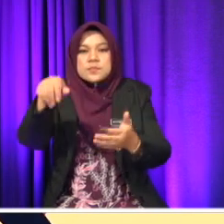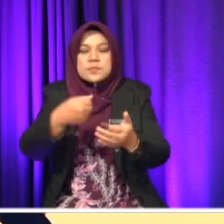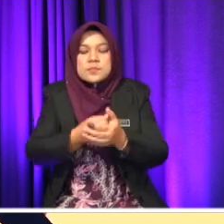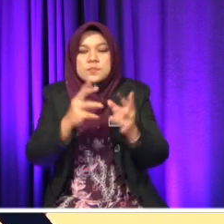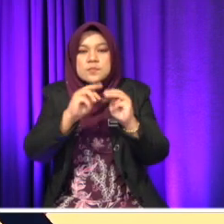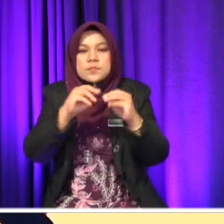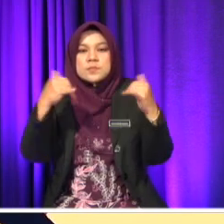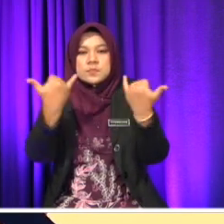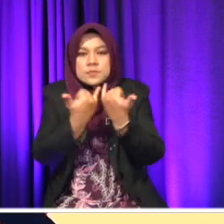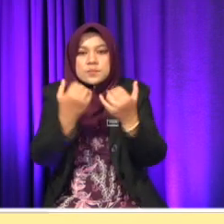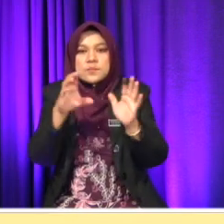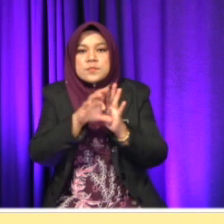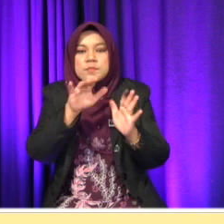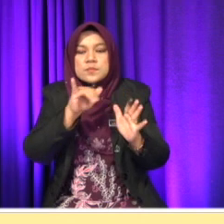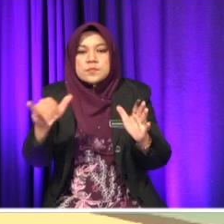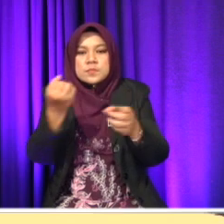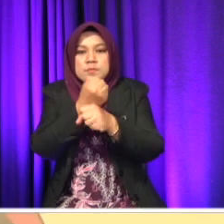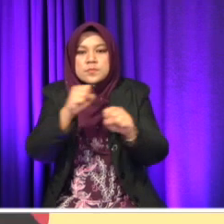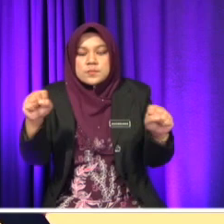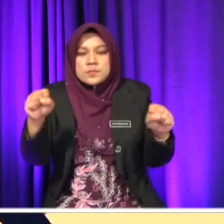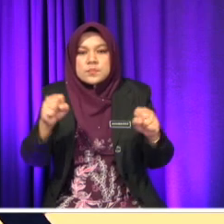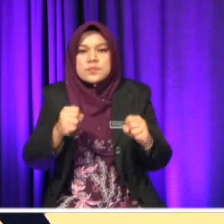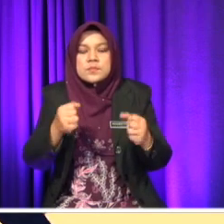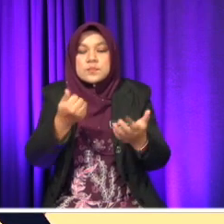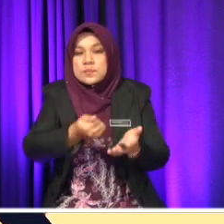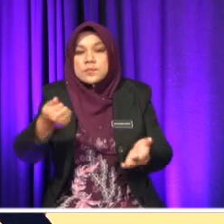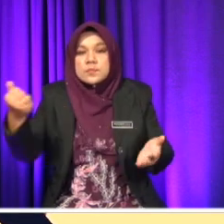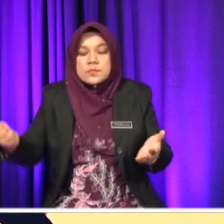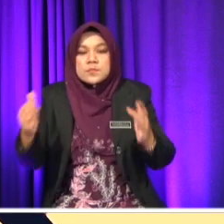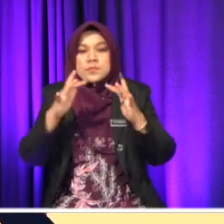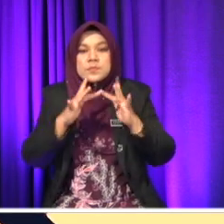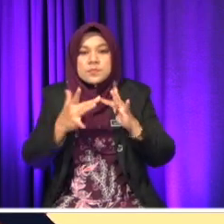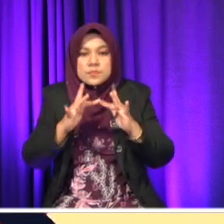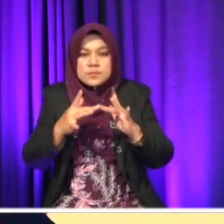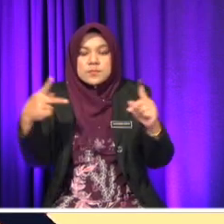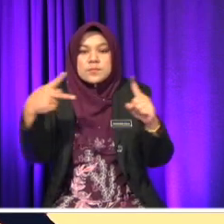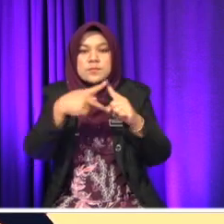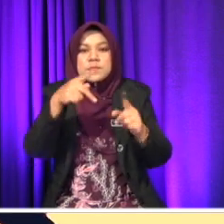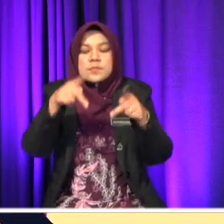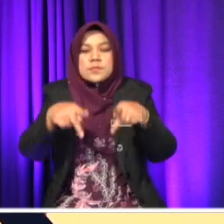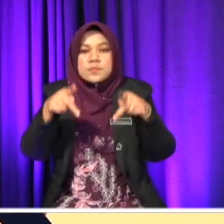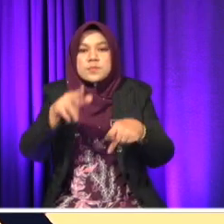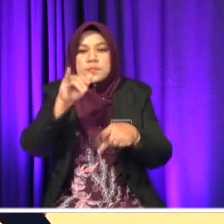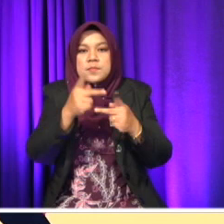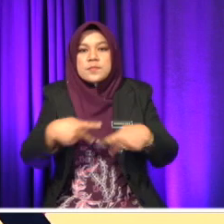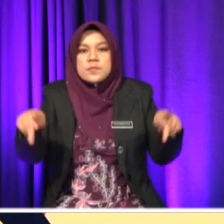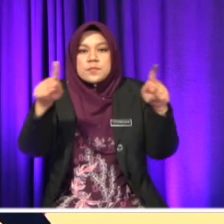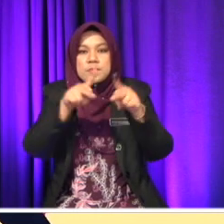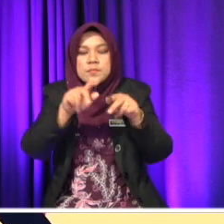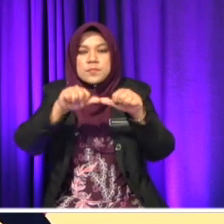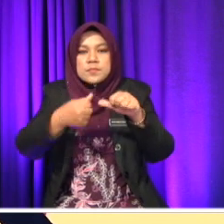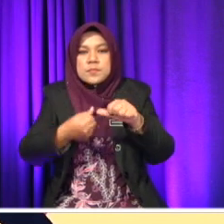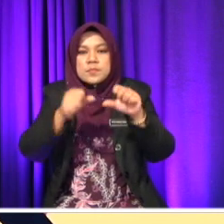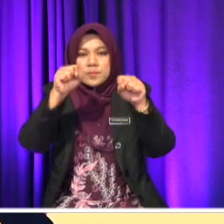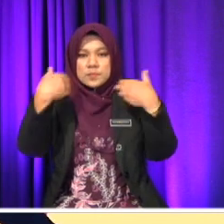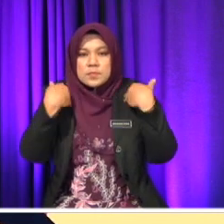masyarakat Contohnya menjadikan peranti dan kemudahan capai internet kepada pelajar yang memerlukan agama mereka